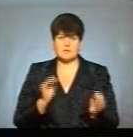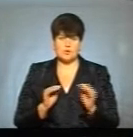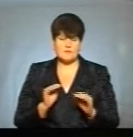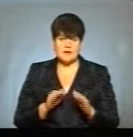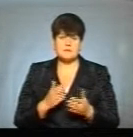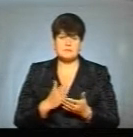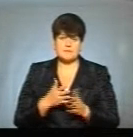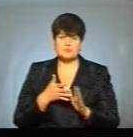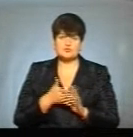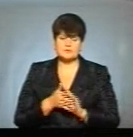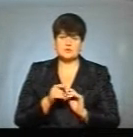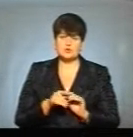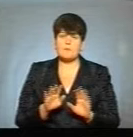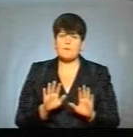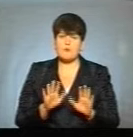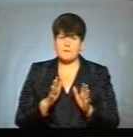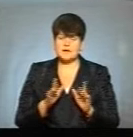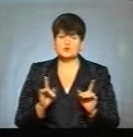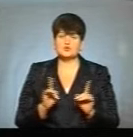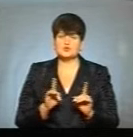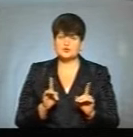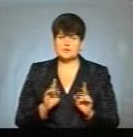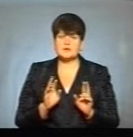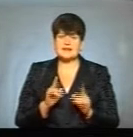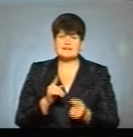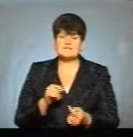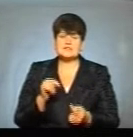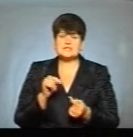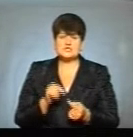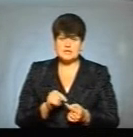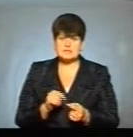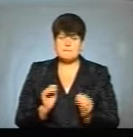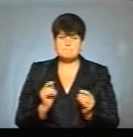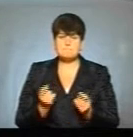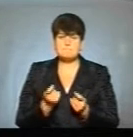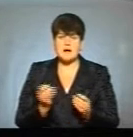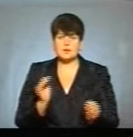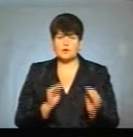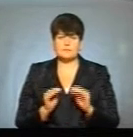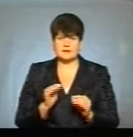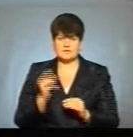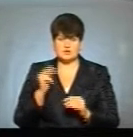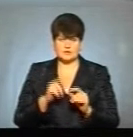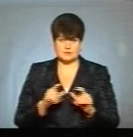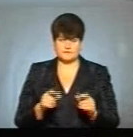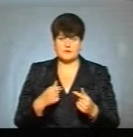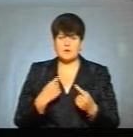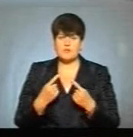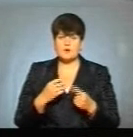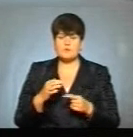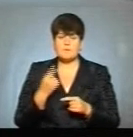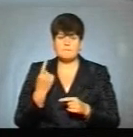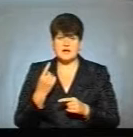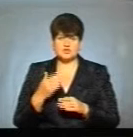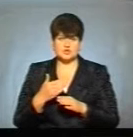маємо розуміти і той момент, що як визначається малокомплектність навчального закладу. Ми говоримо про перший